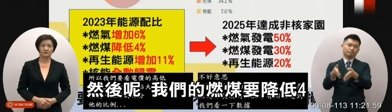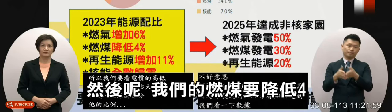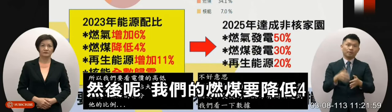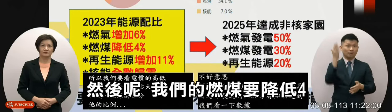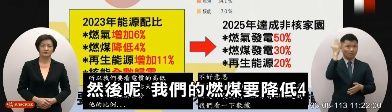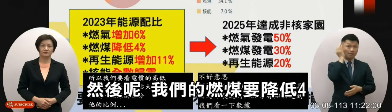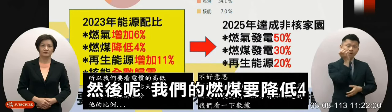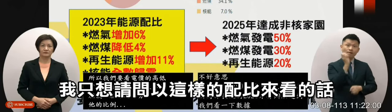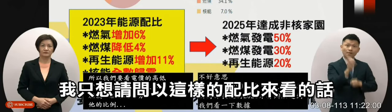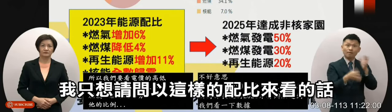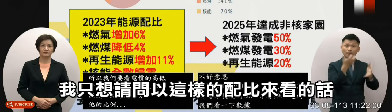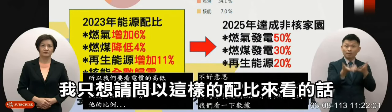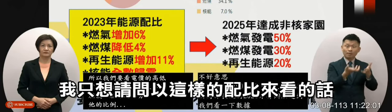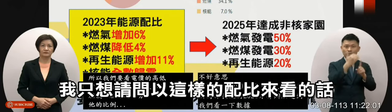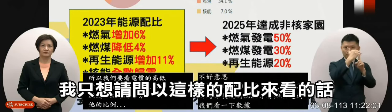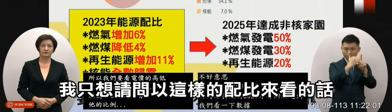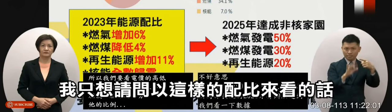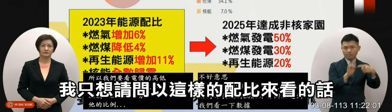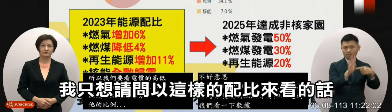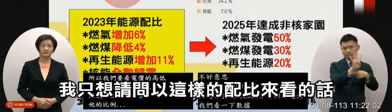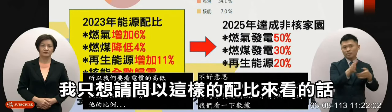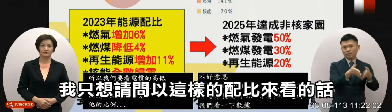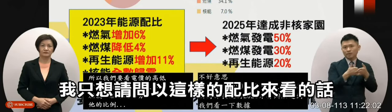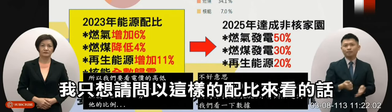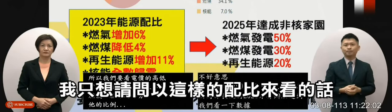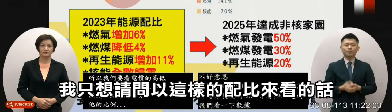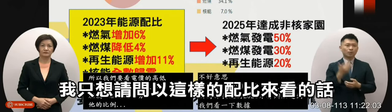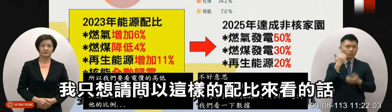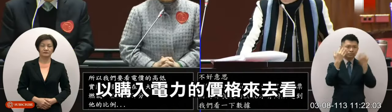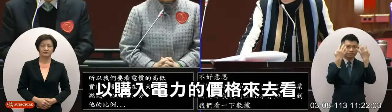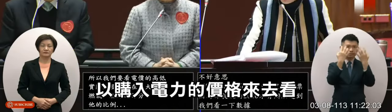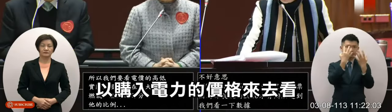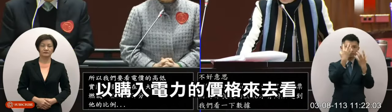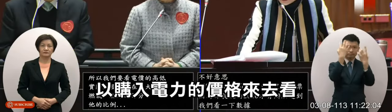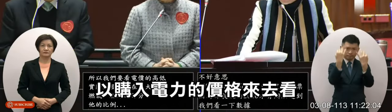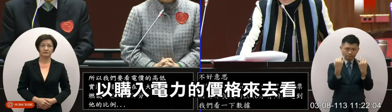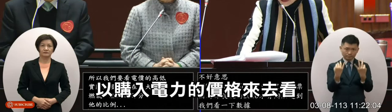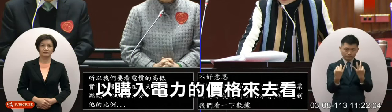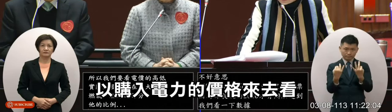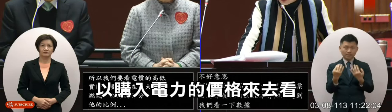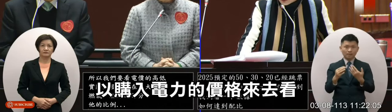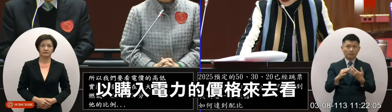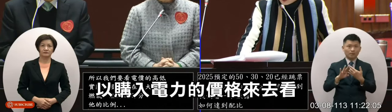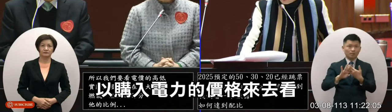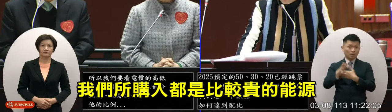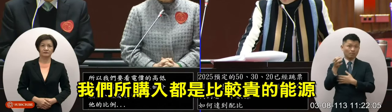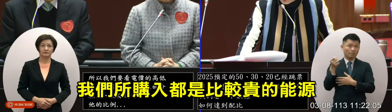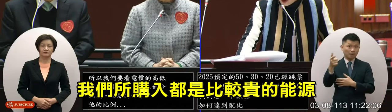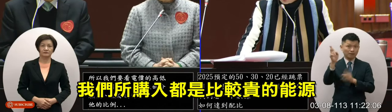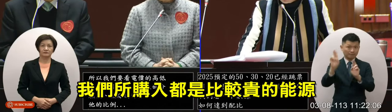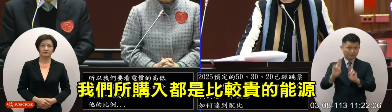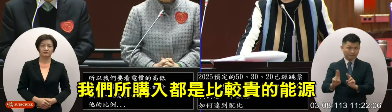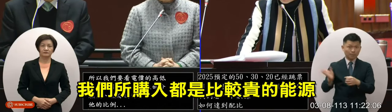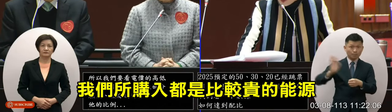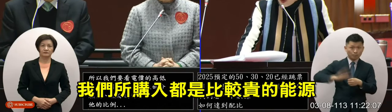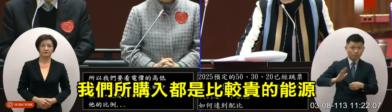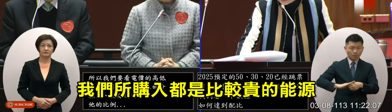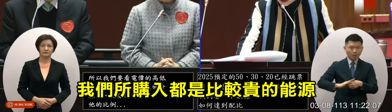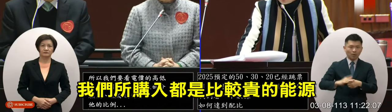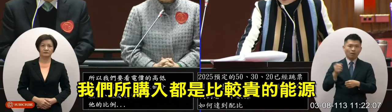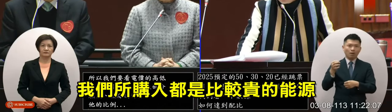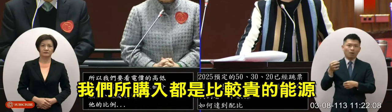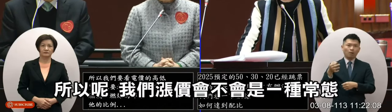要降低4%。我只想请问，以这样的配比来看的话，以购入电力的价格来去看，我们所购入都是比较